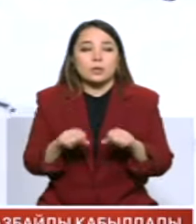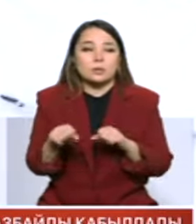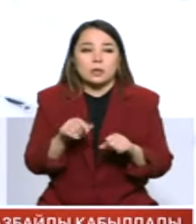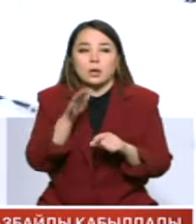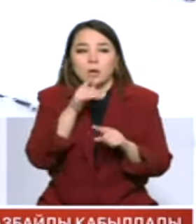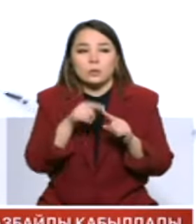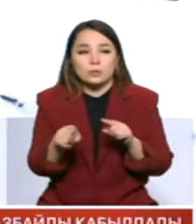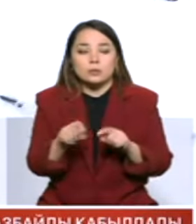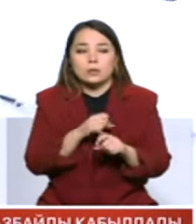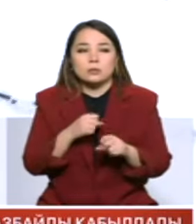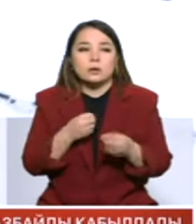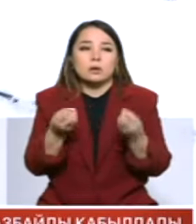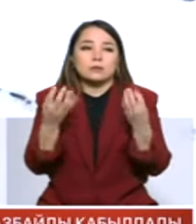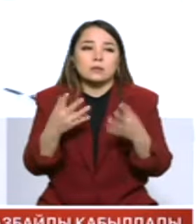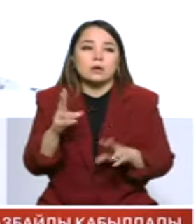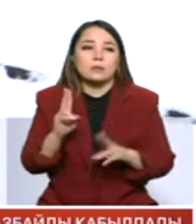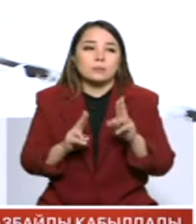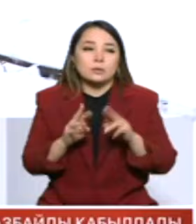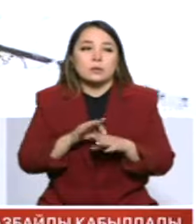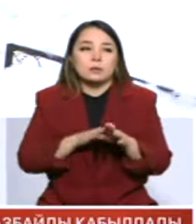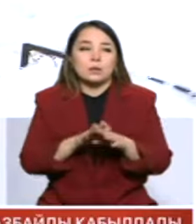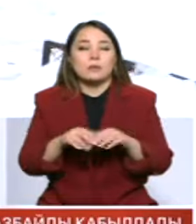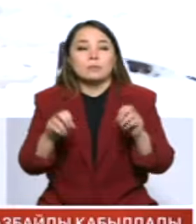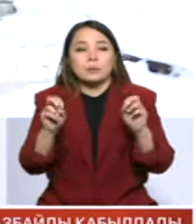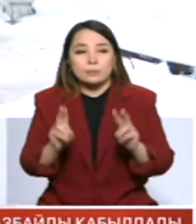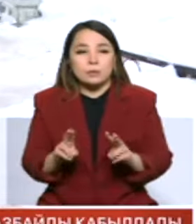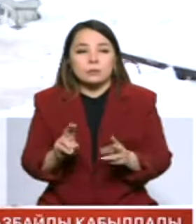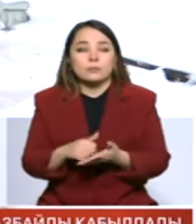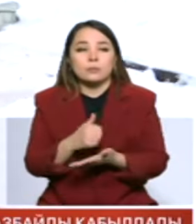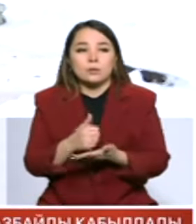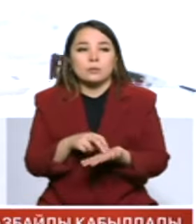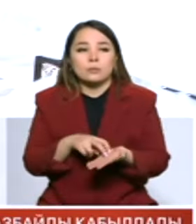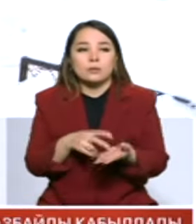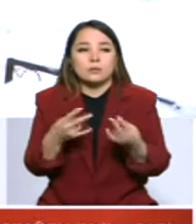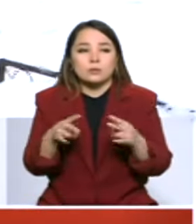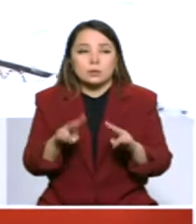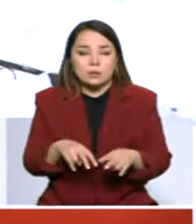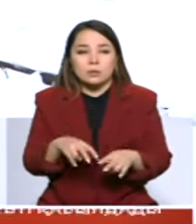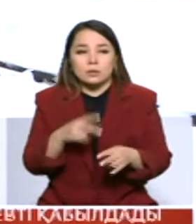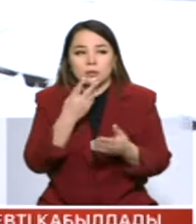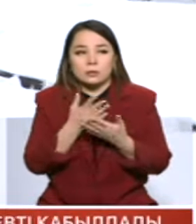сілкінген уақыттағы ең қарапайым ережелер, мамандар басы үреден